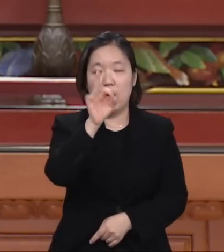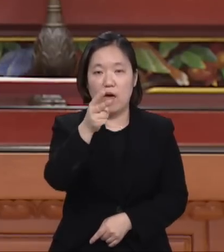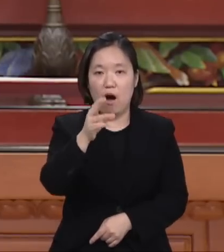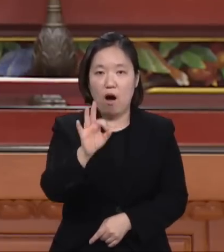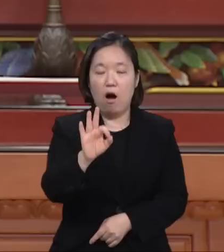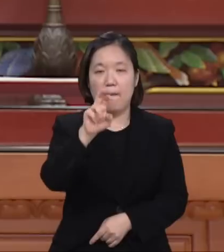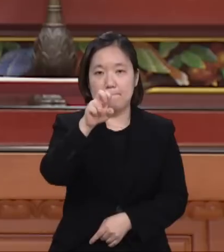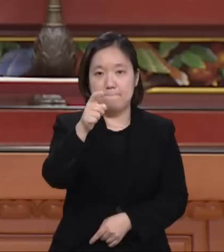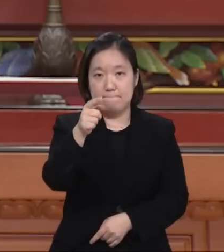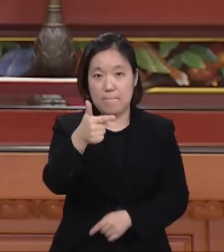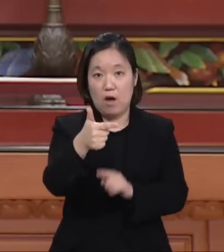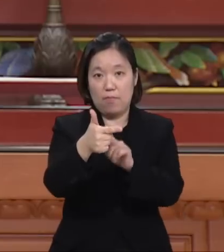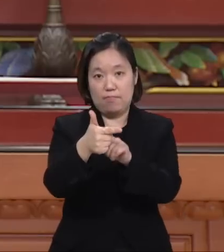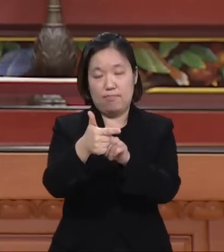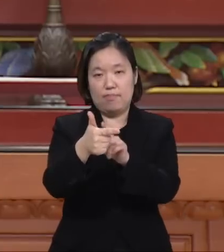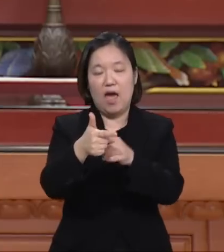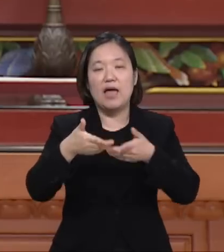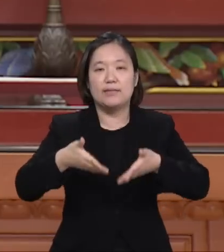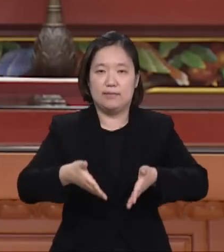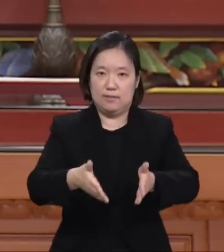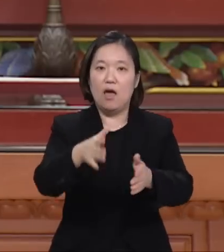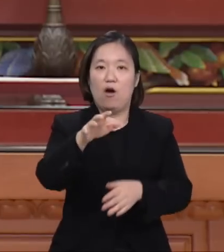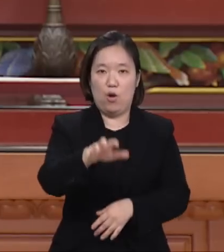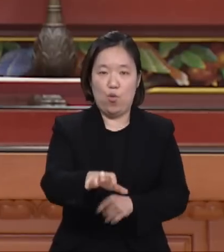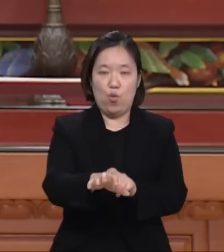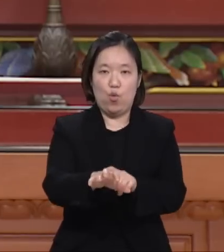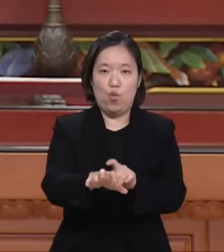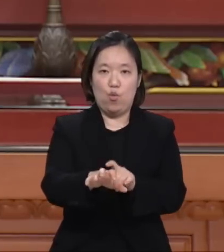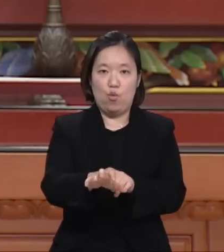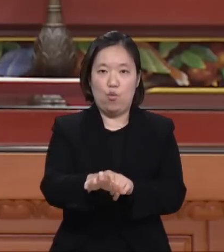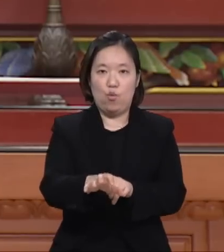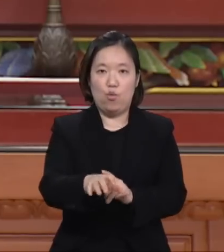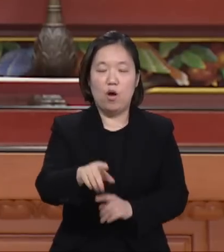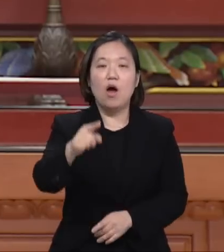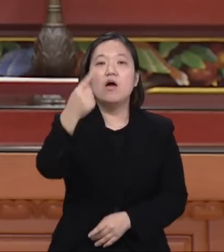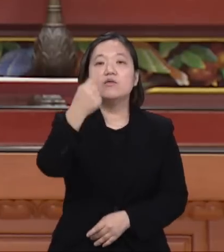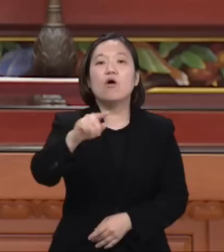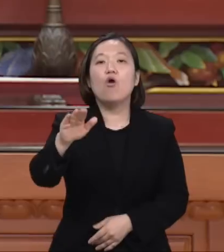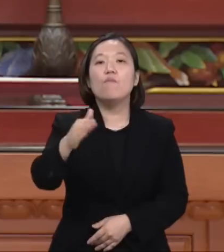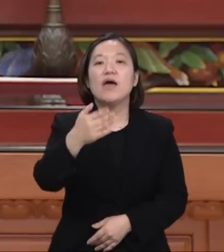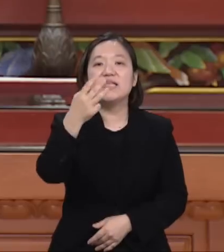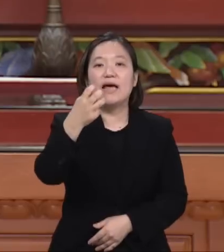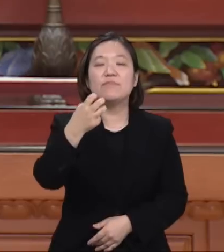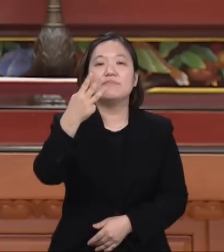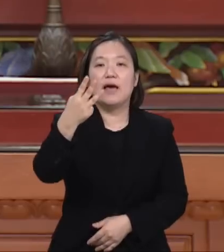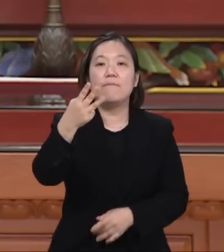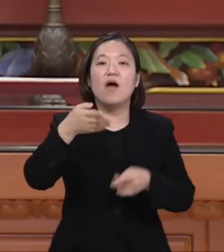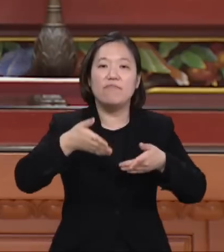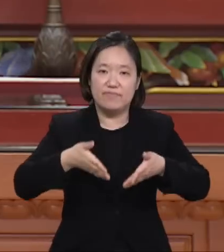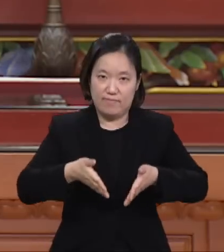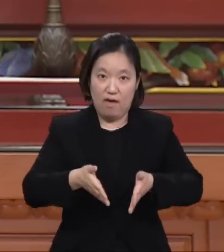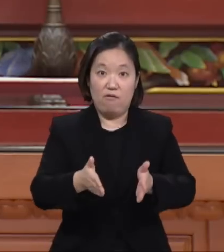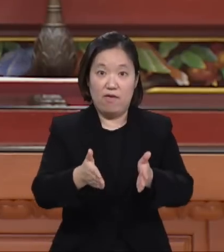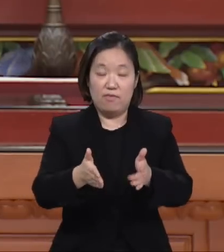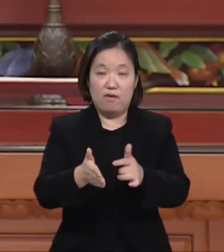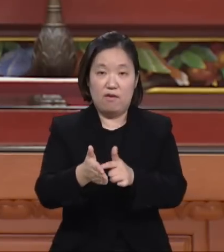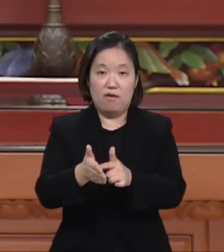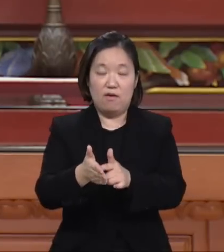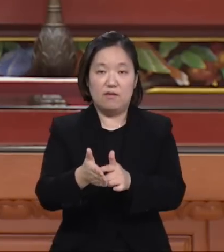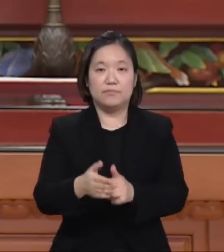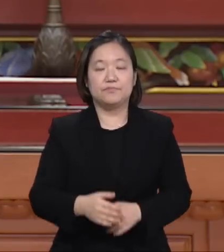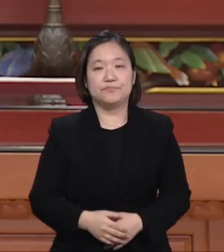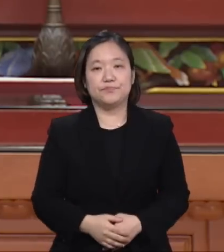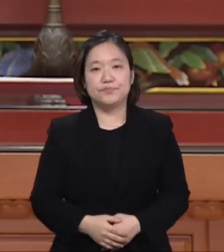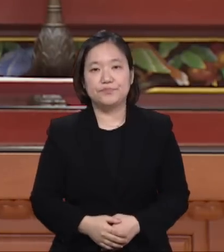강진에 있는 병영면 병영마을이 고향이신데 1933년생이시래요 1933년생이시고